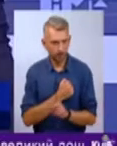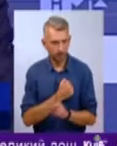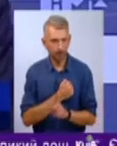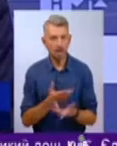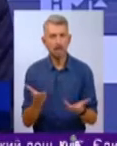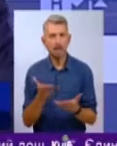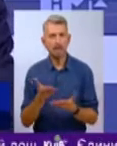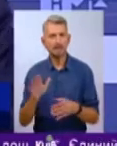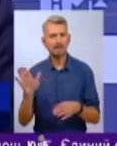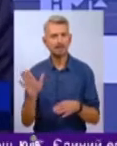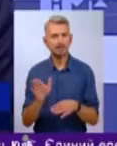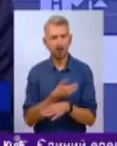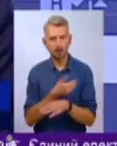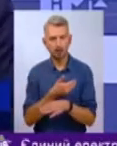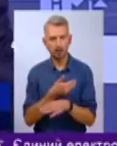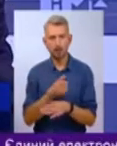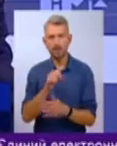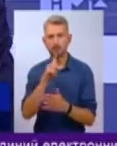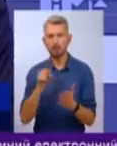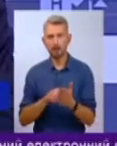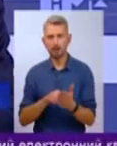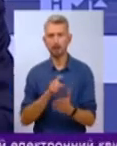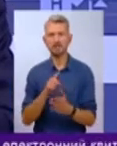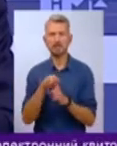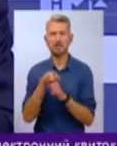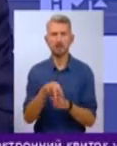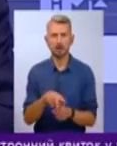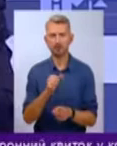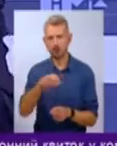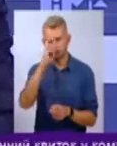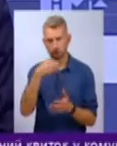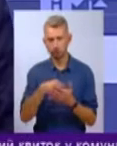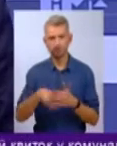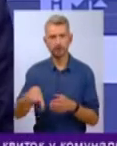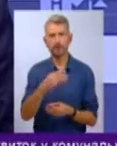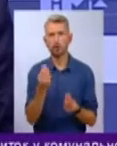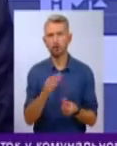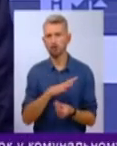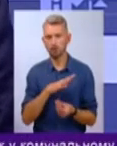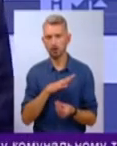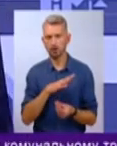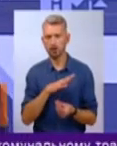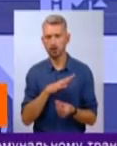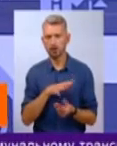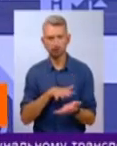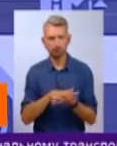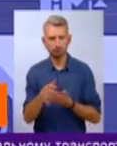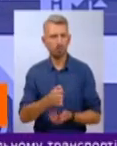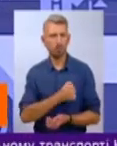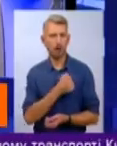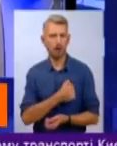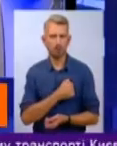які зняли питання з навантаження на держбюджет. Ці кошти були відповідні, йшли на армію,